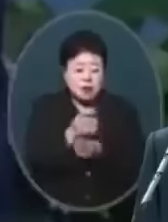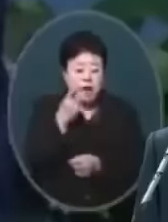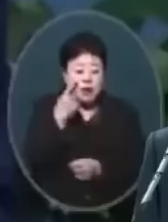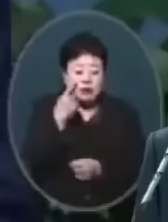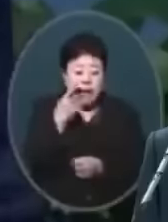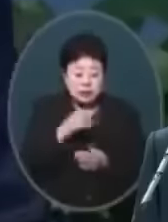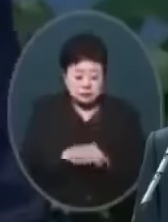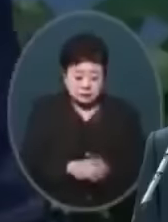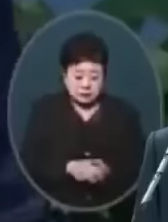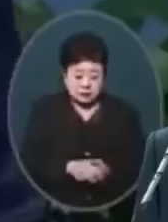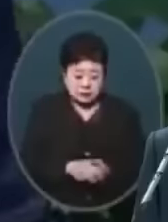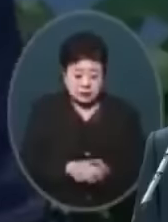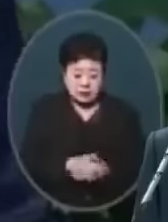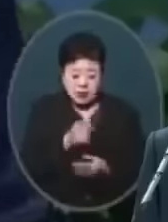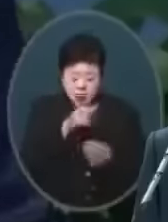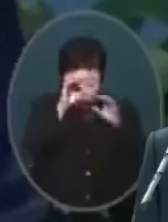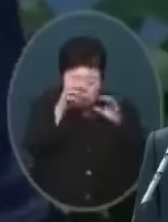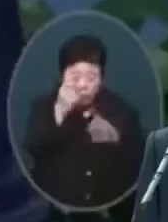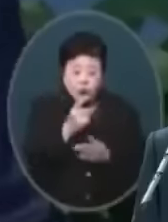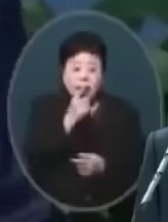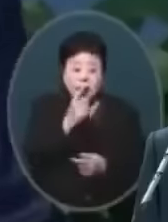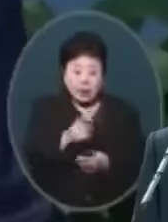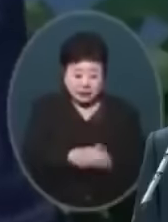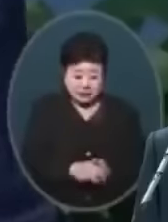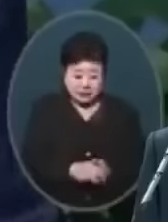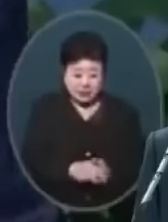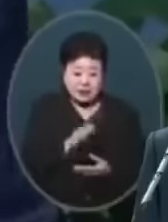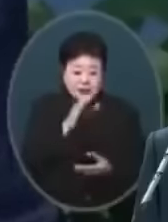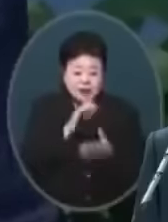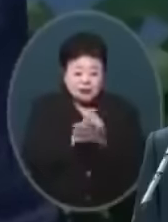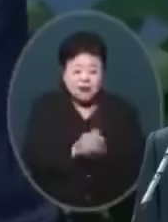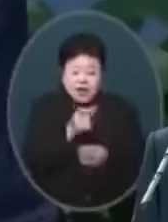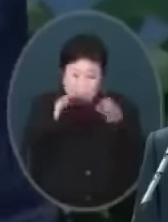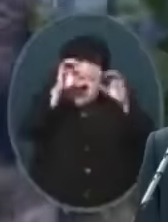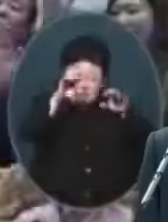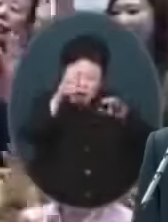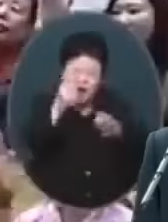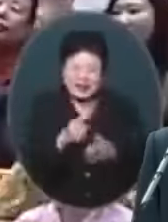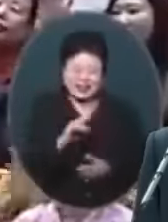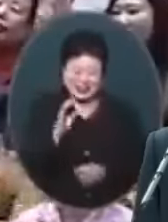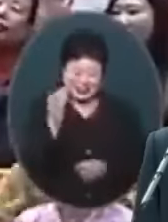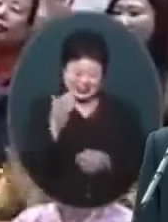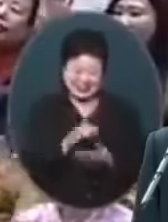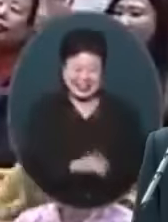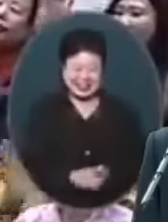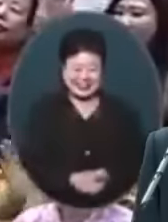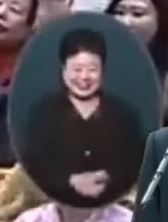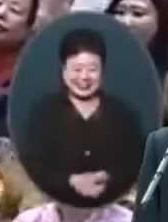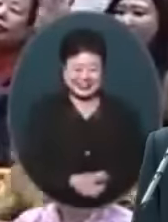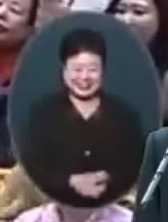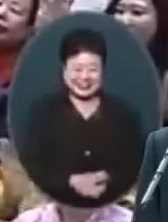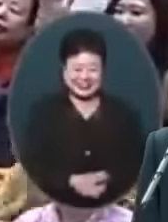우리가 기도하면 비가 올 것이다. 기도했는데 비가 왔어요.